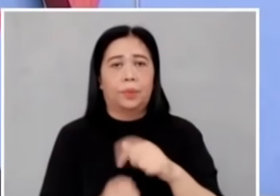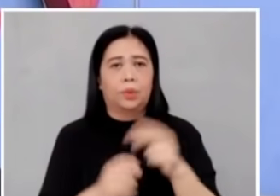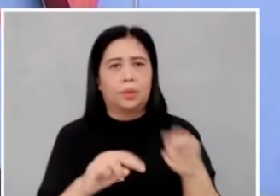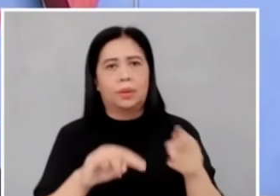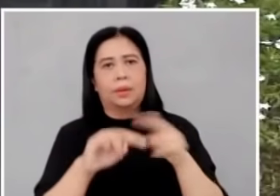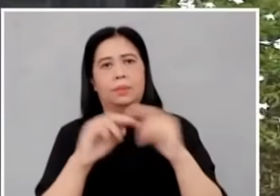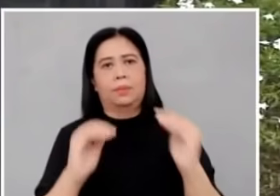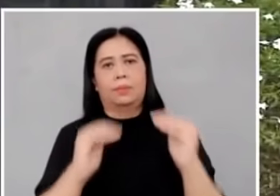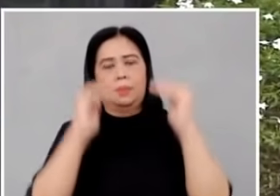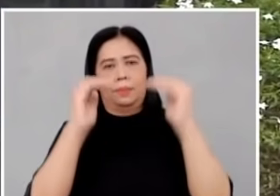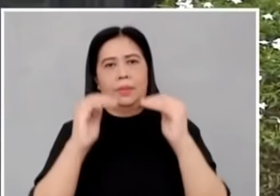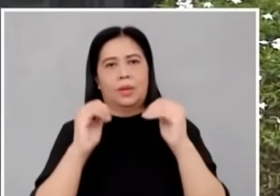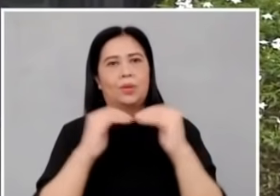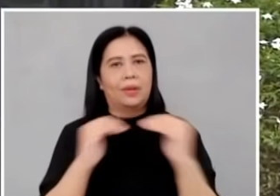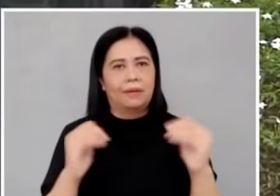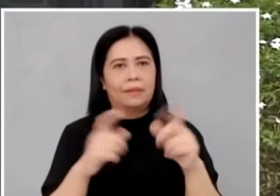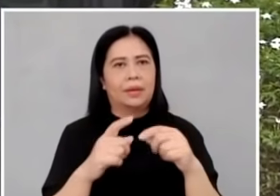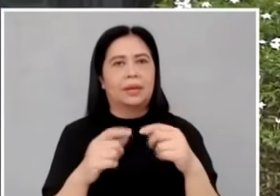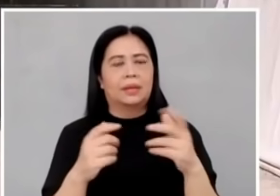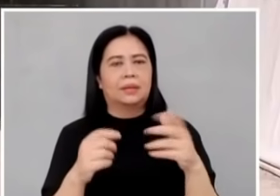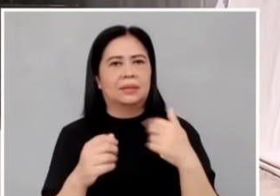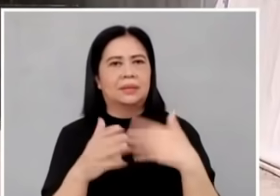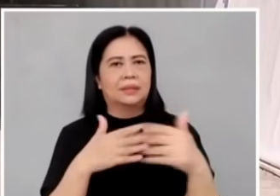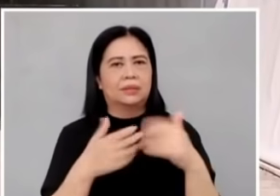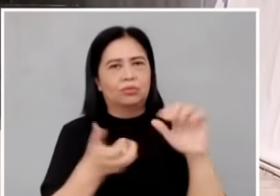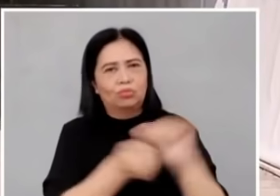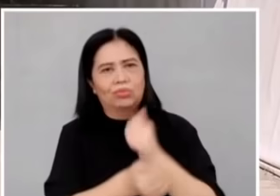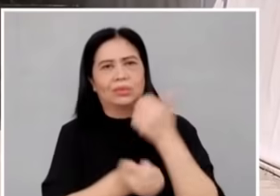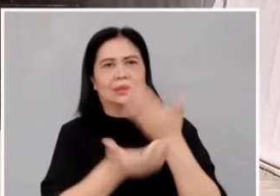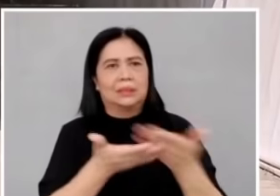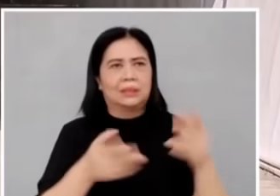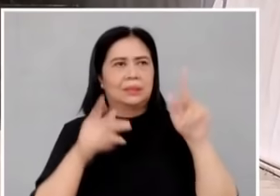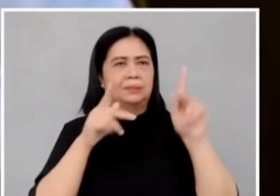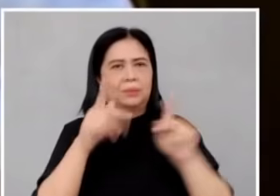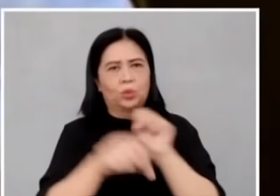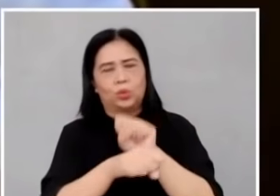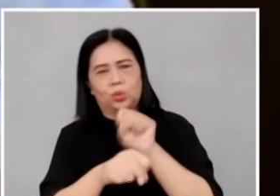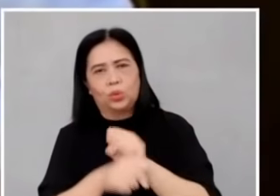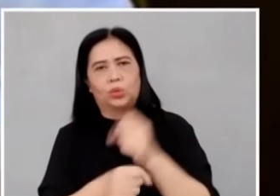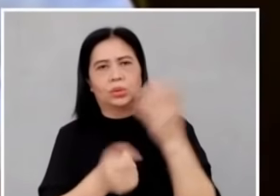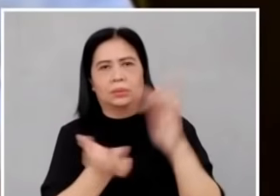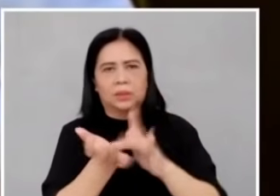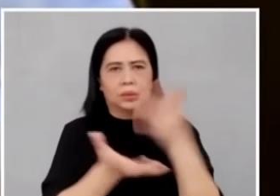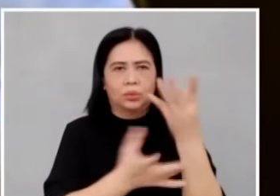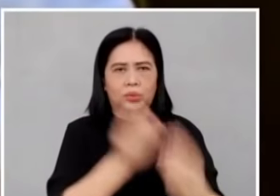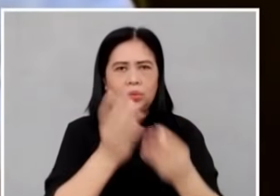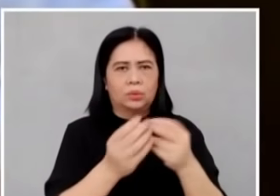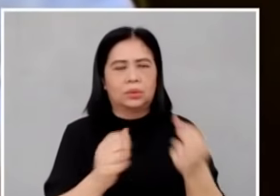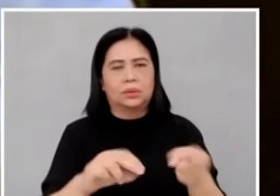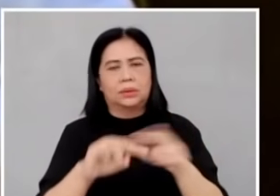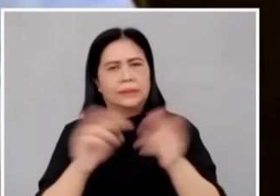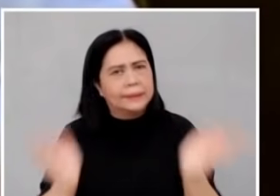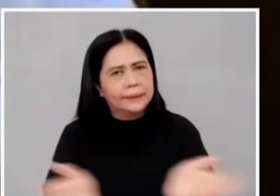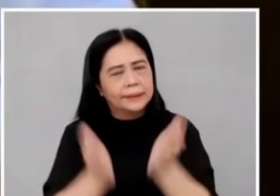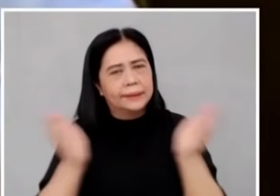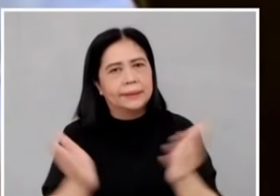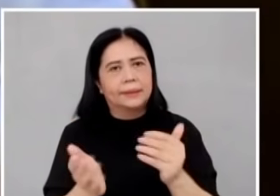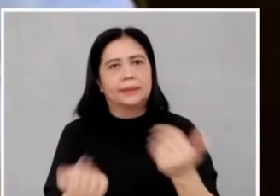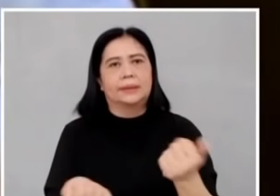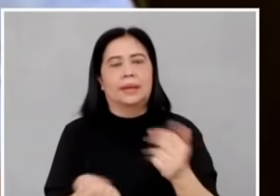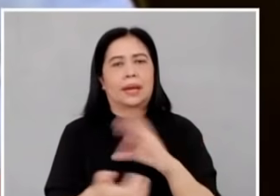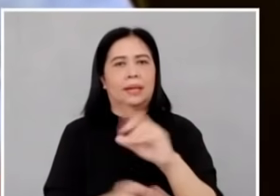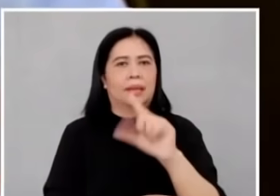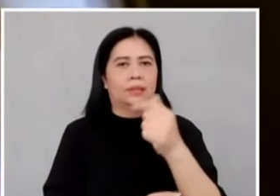ang kapasidad sa kabila ng nasasaid na gamit, tauhan at gamot. Inuudyok ang mga ospital at lokal na